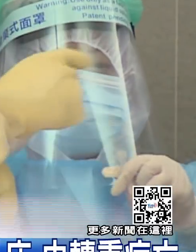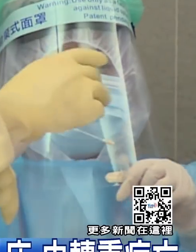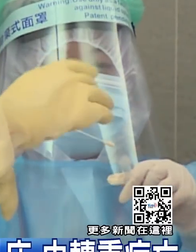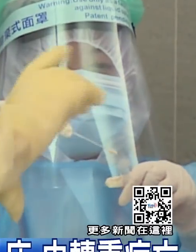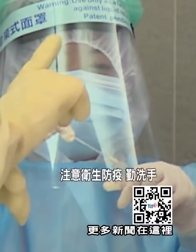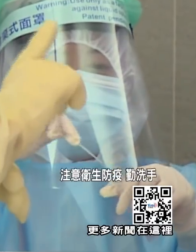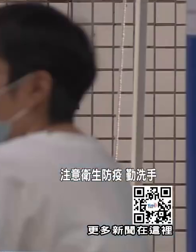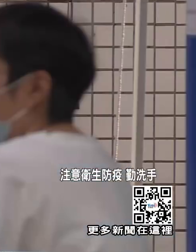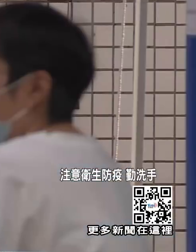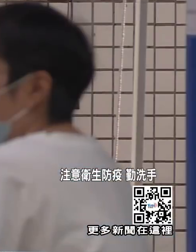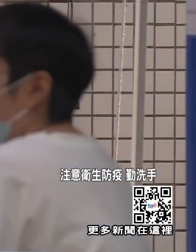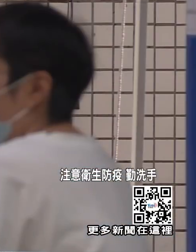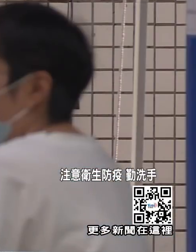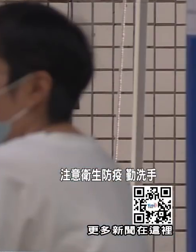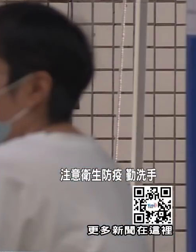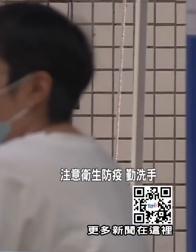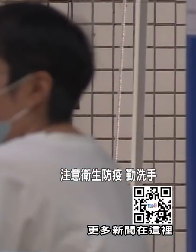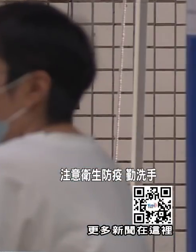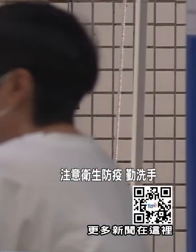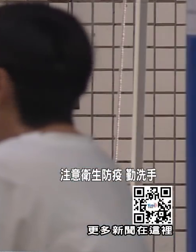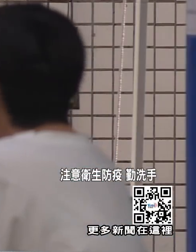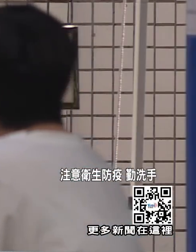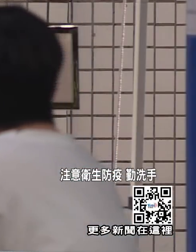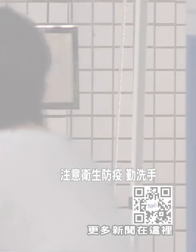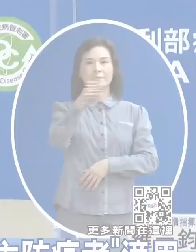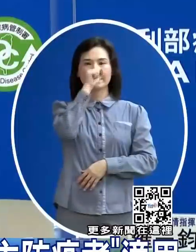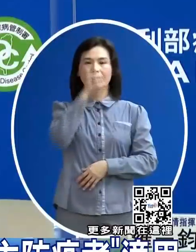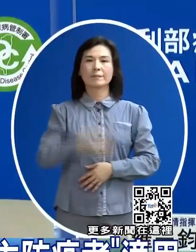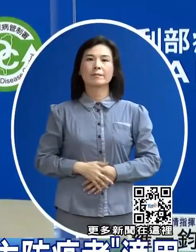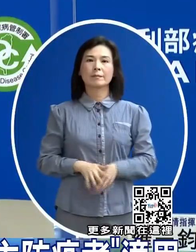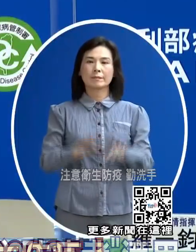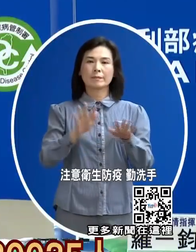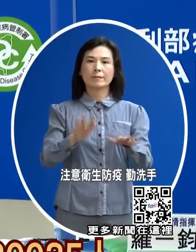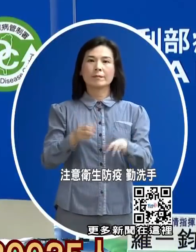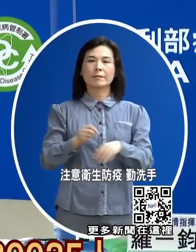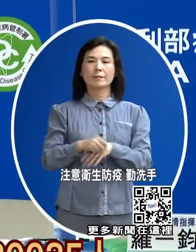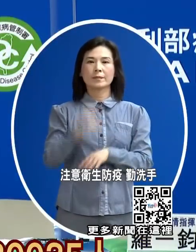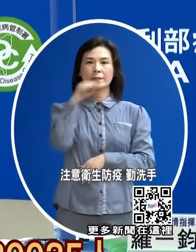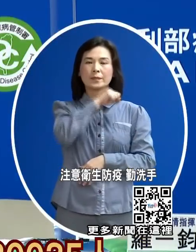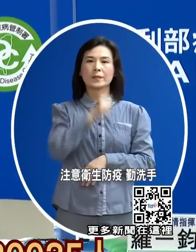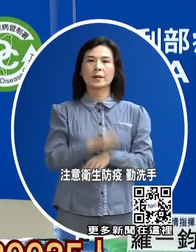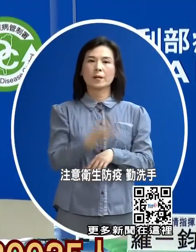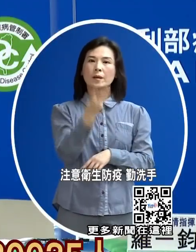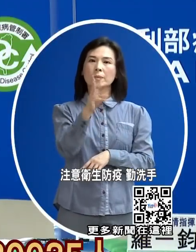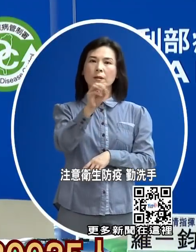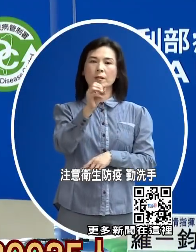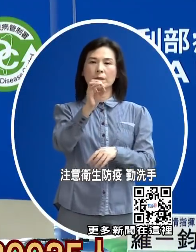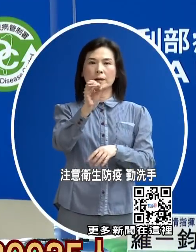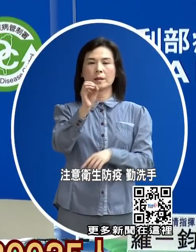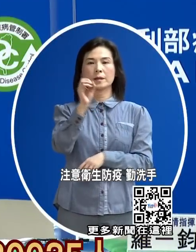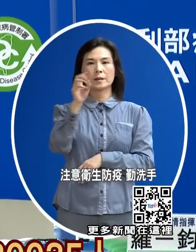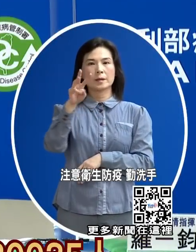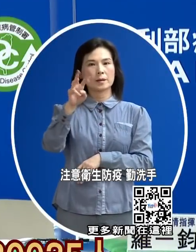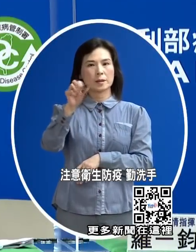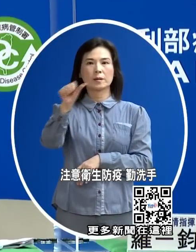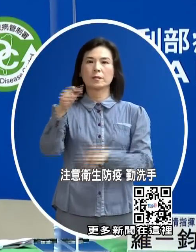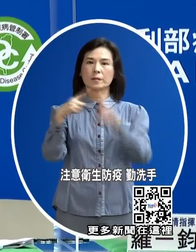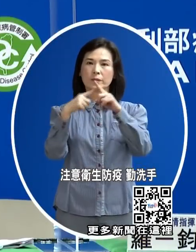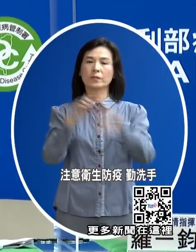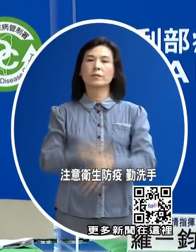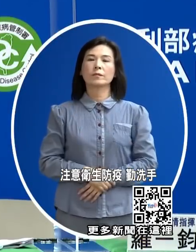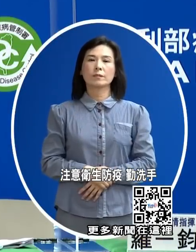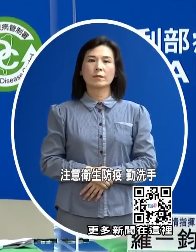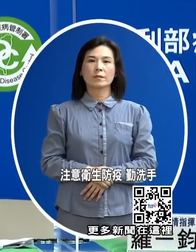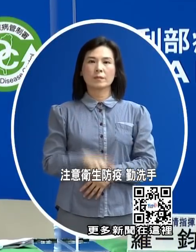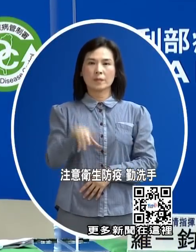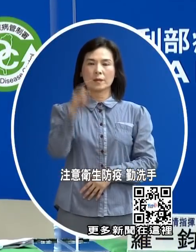法。 TVBS 新闻郑文黄静莹特别报道。 我们今天的本土病例达到30,035人，那